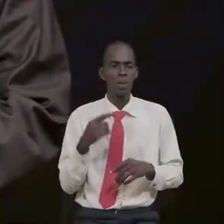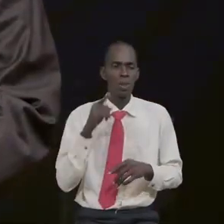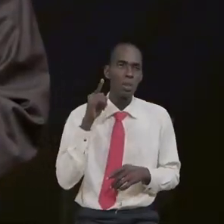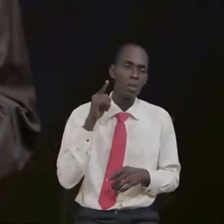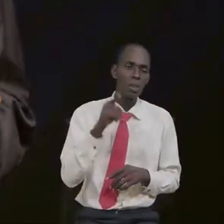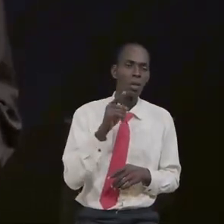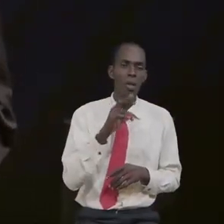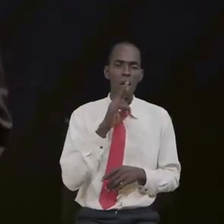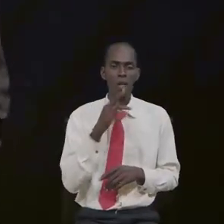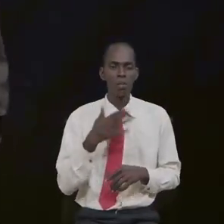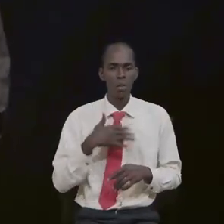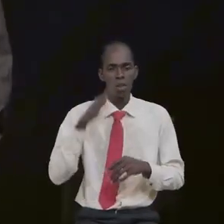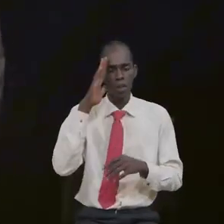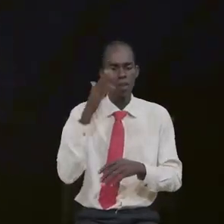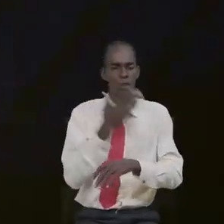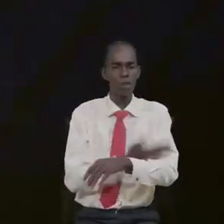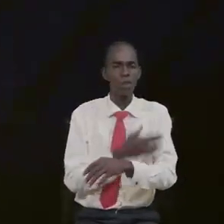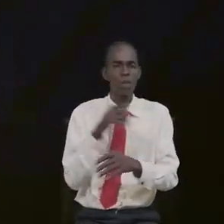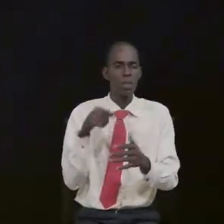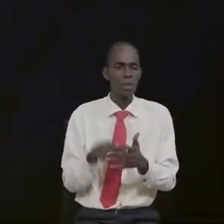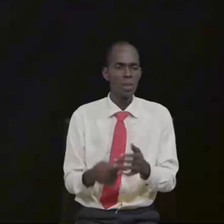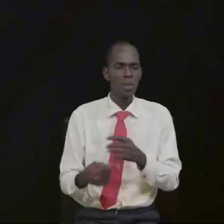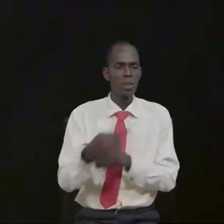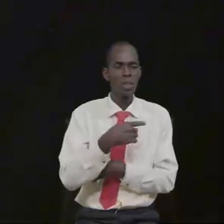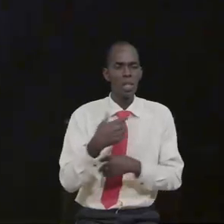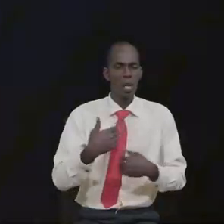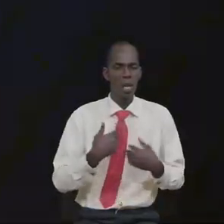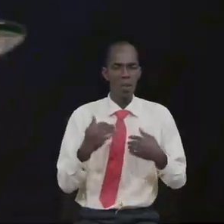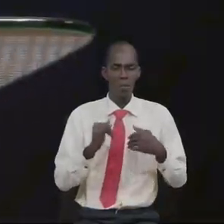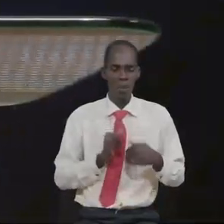je t'ai engendré aujourd'hui.